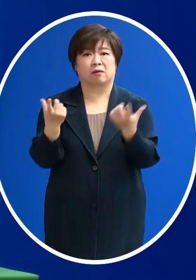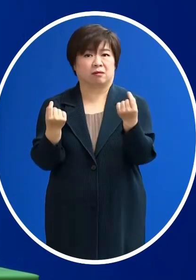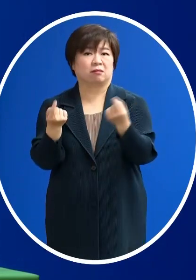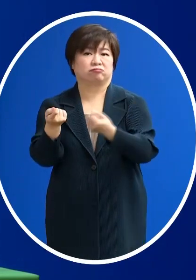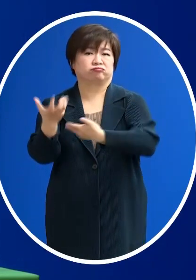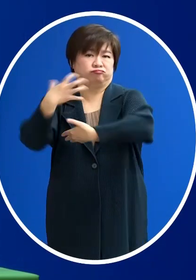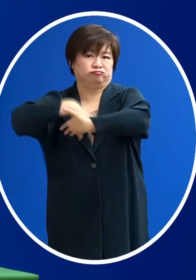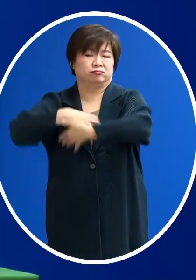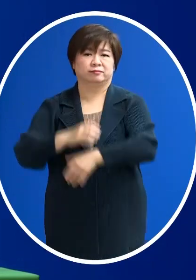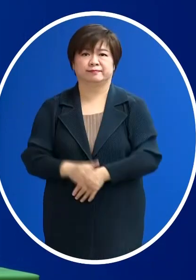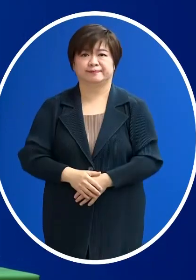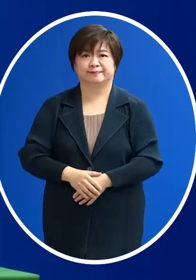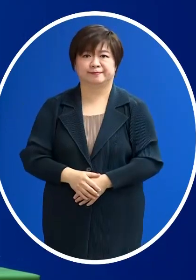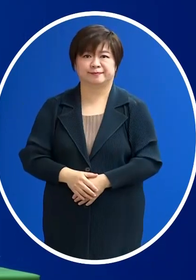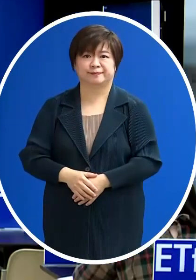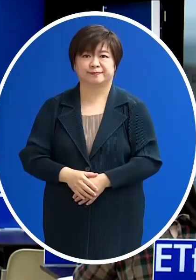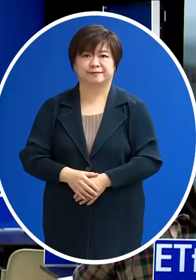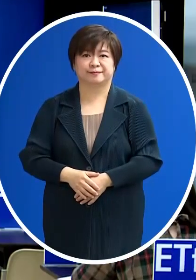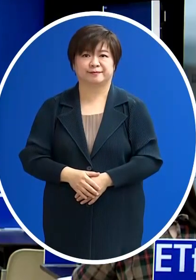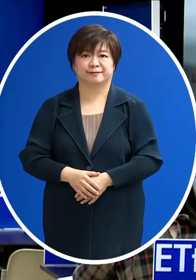头。